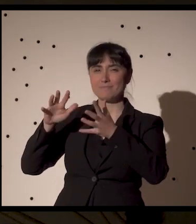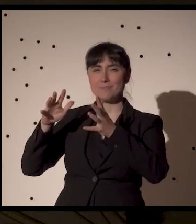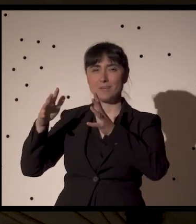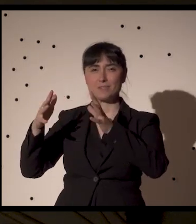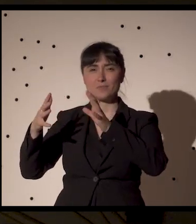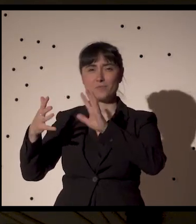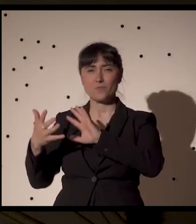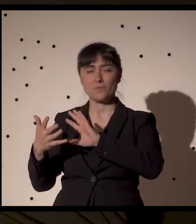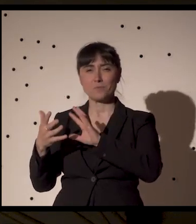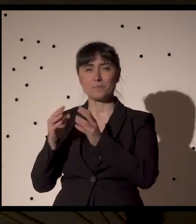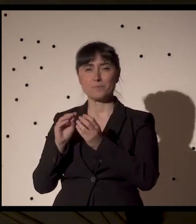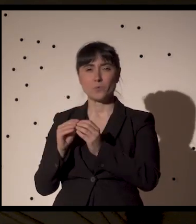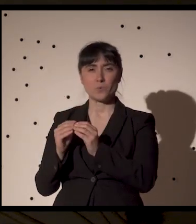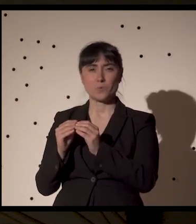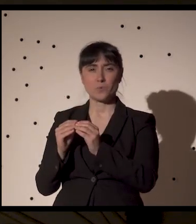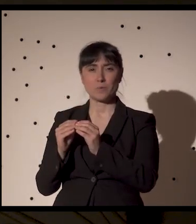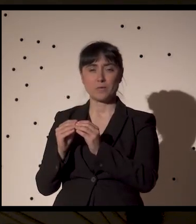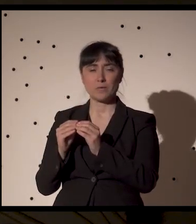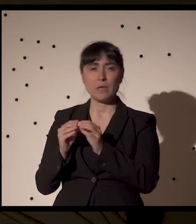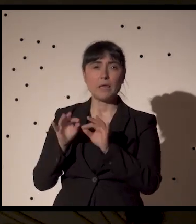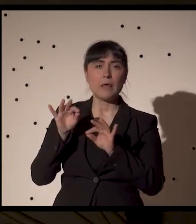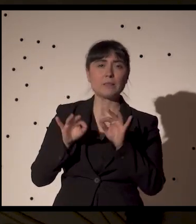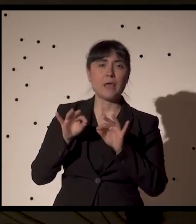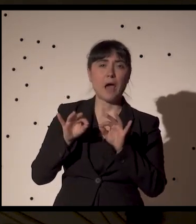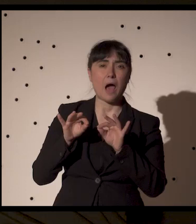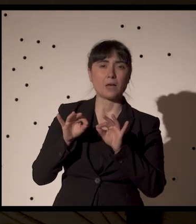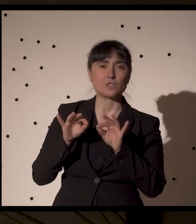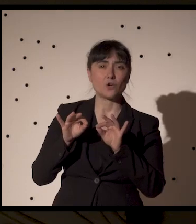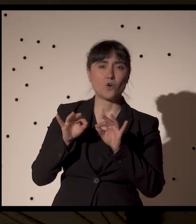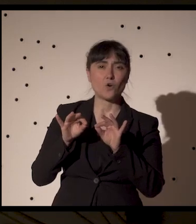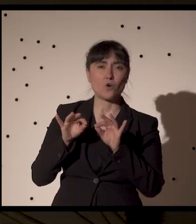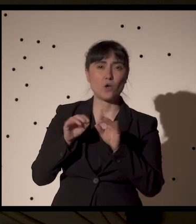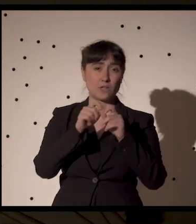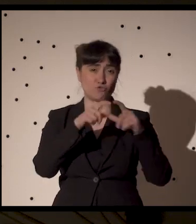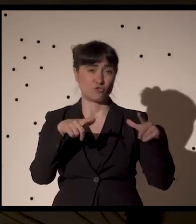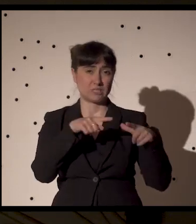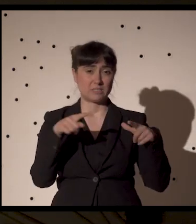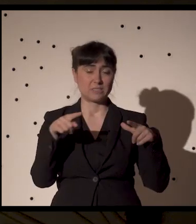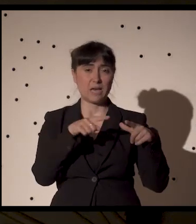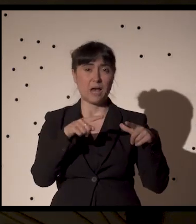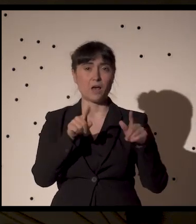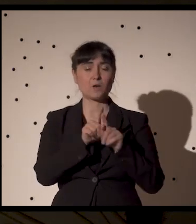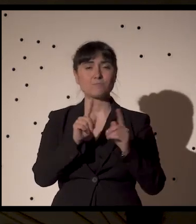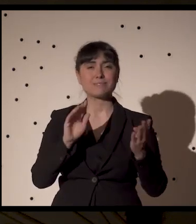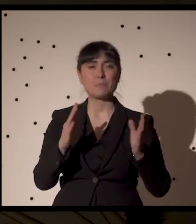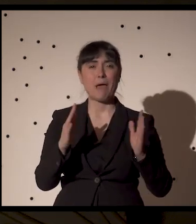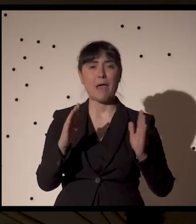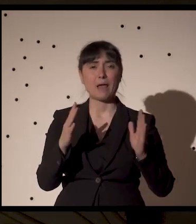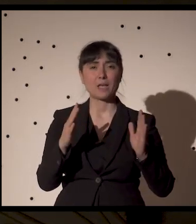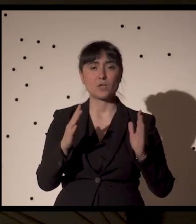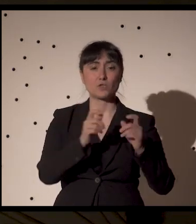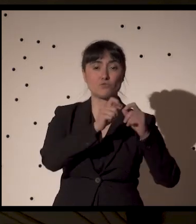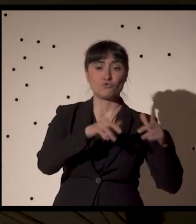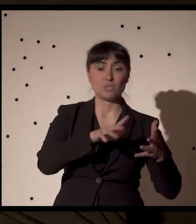nella convinzione che il teatro sia un riflesso della città e che quindi le trasformazioni della città non